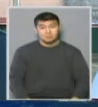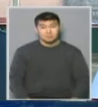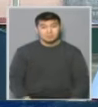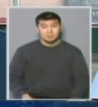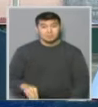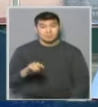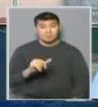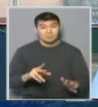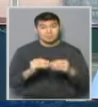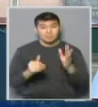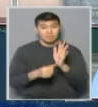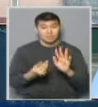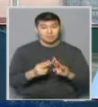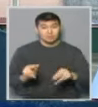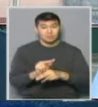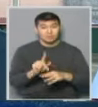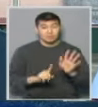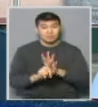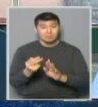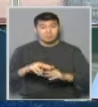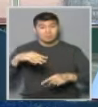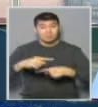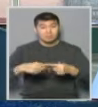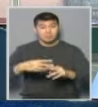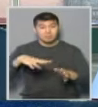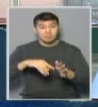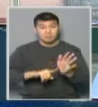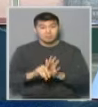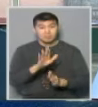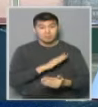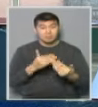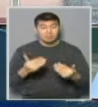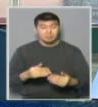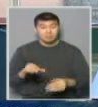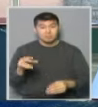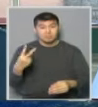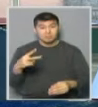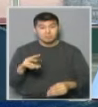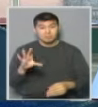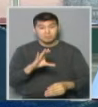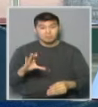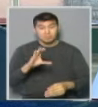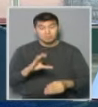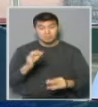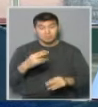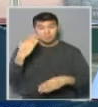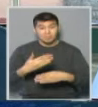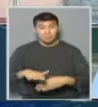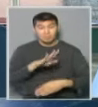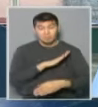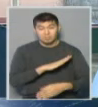Тамыз айының 13-інде осы мостың жұмысын бастадық. 20 сентябрьде 42-де жұмысты